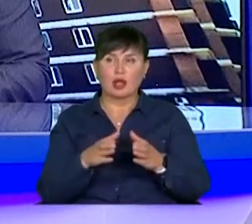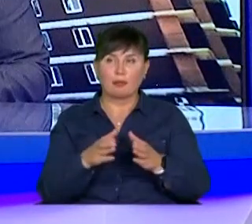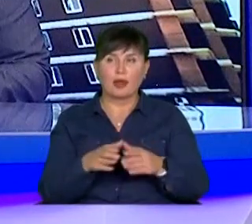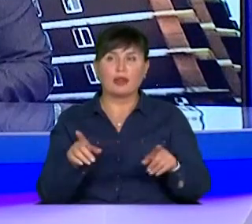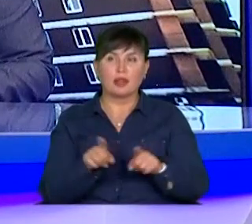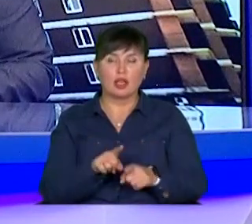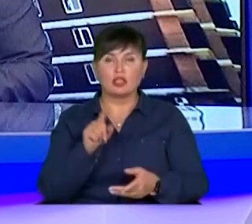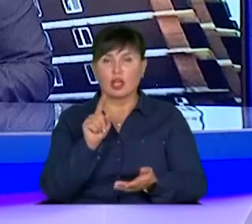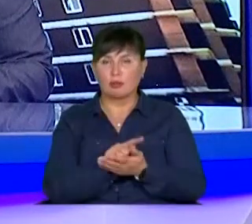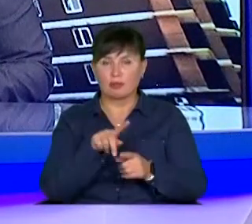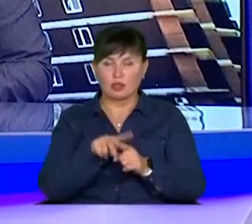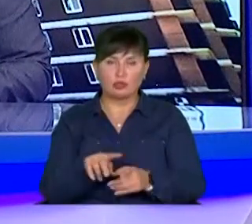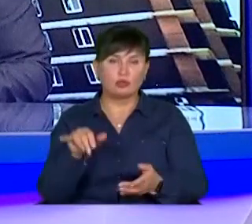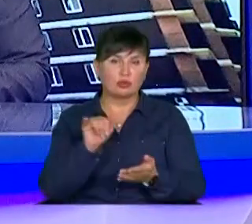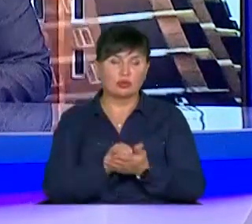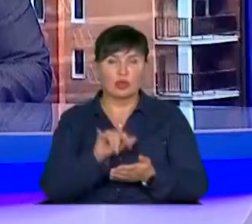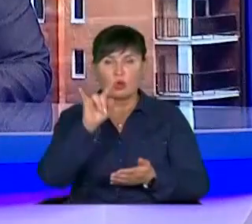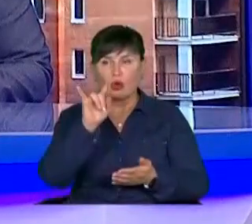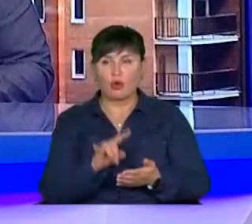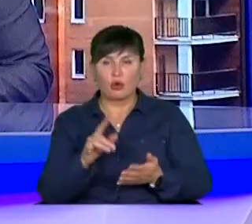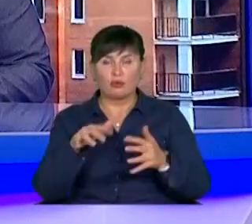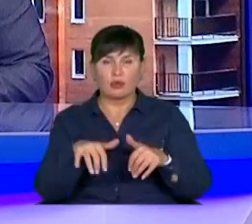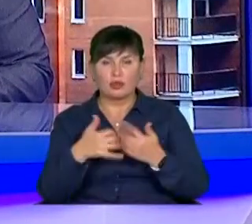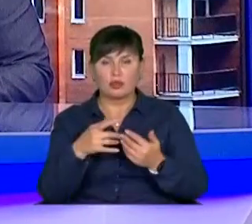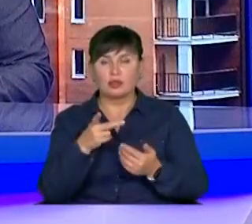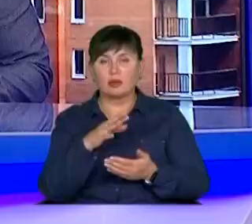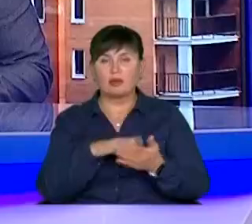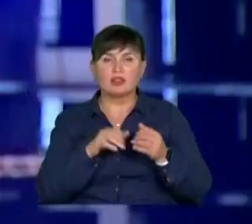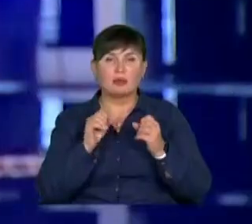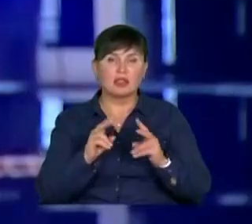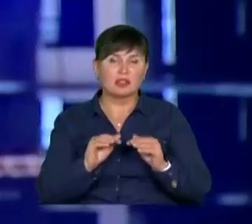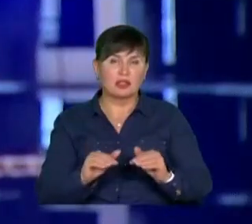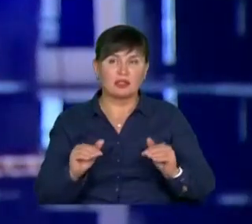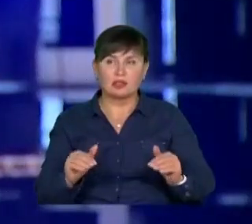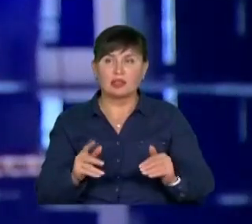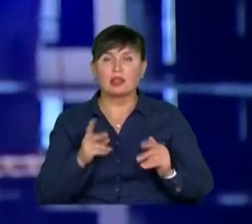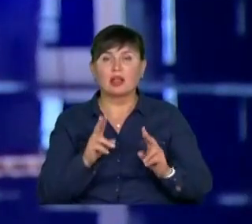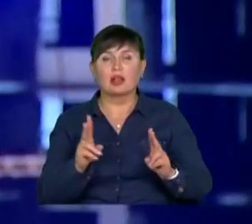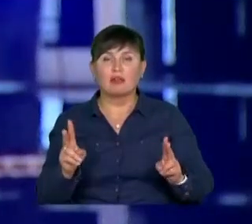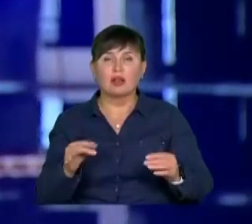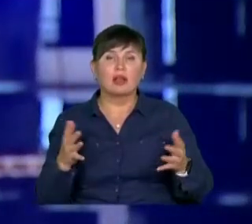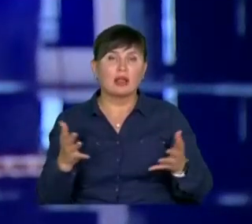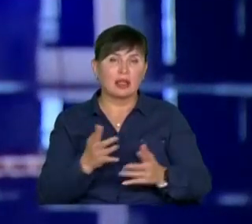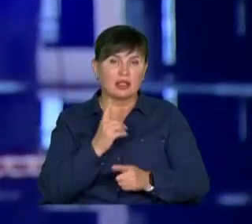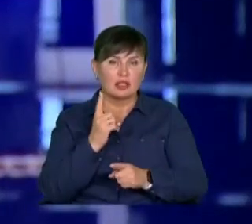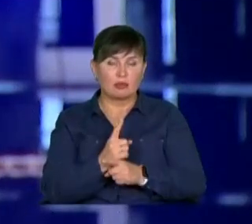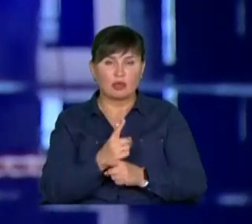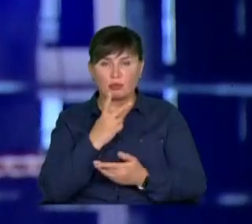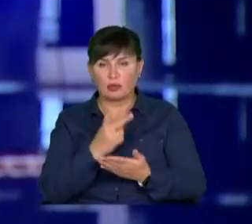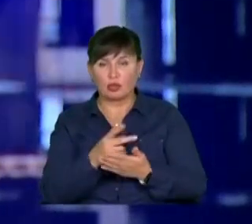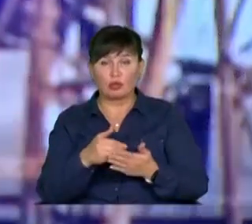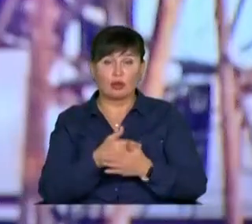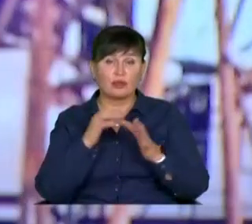также обяжут устанавливать на окна защитные механизмы для безопасности детей. Для кого еще и какие запреты предусматривает